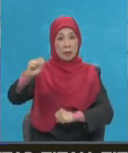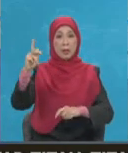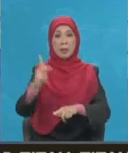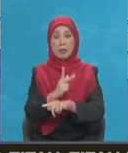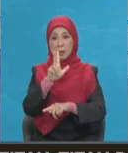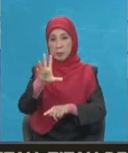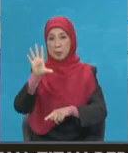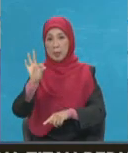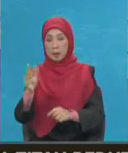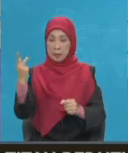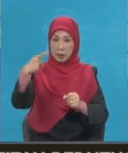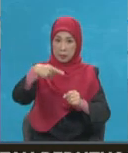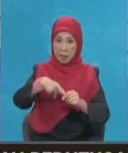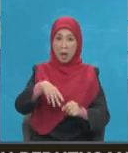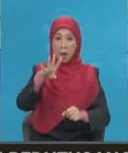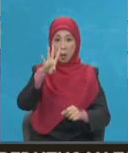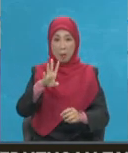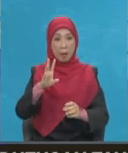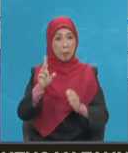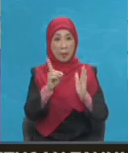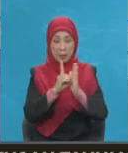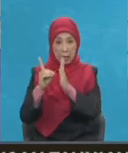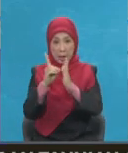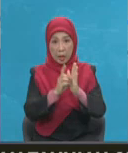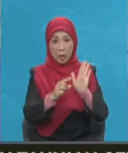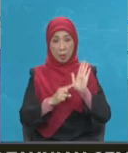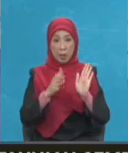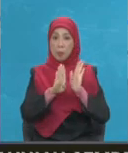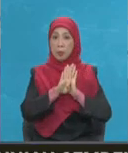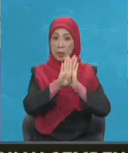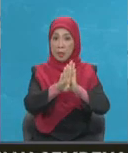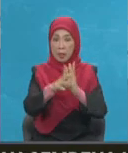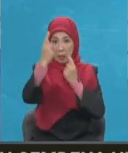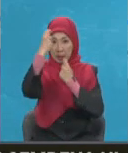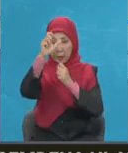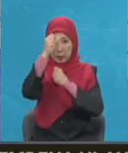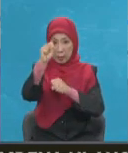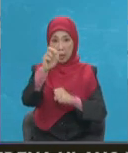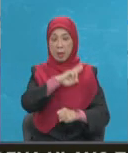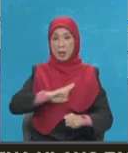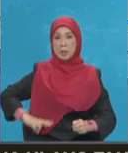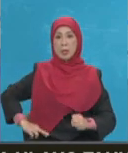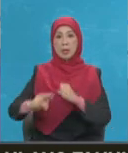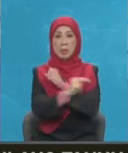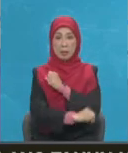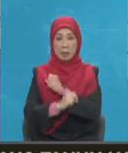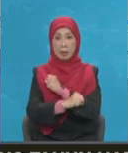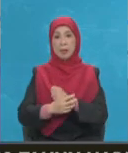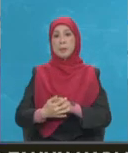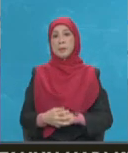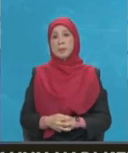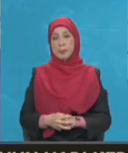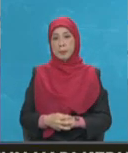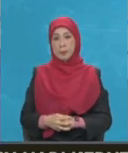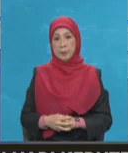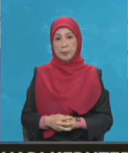ke-39. Penyertaan peserta dari keempat-empat daerah membuktikan taat setia kepada raja dan negara.